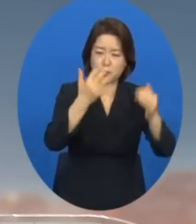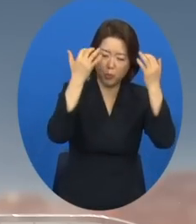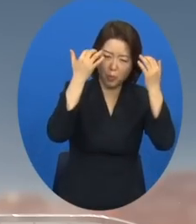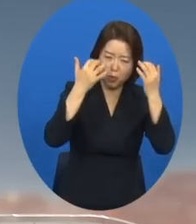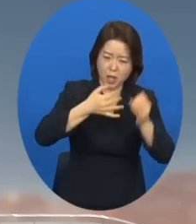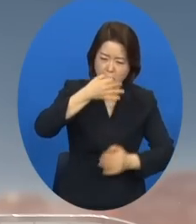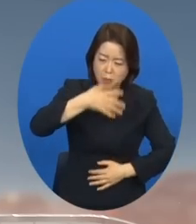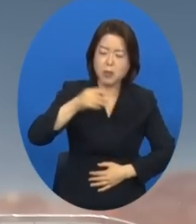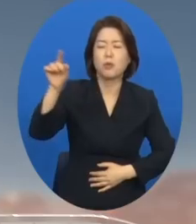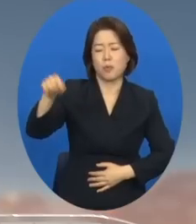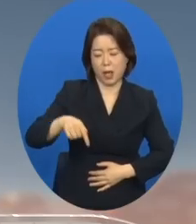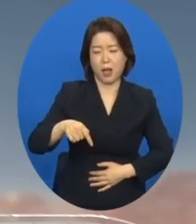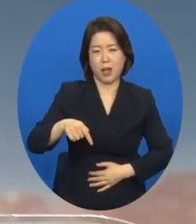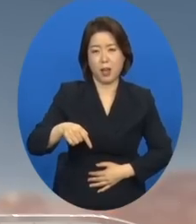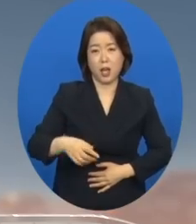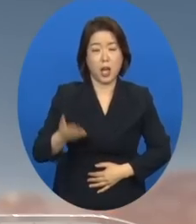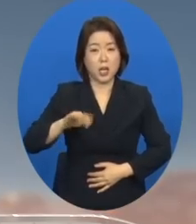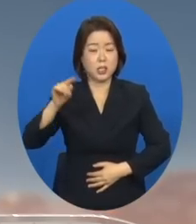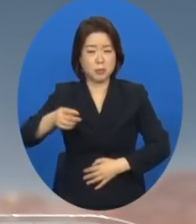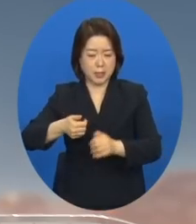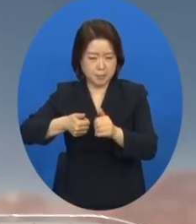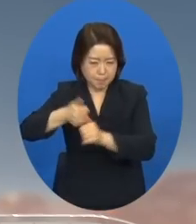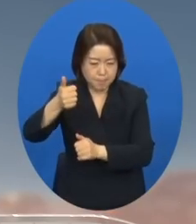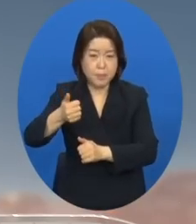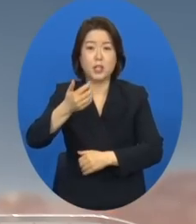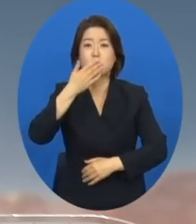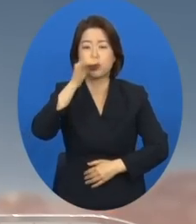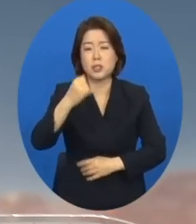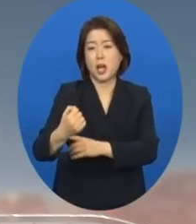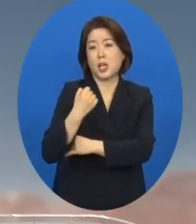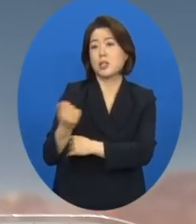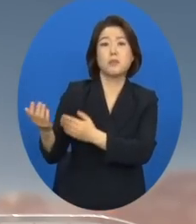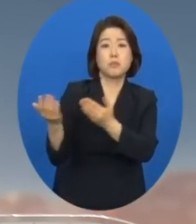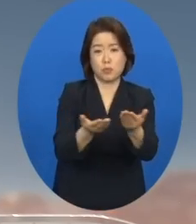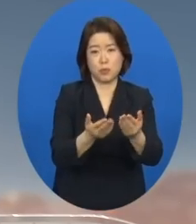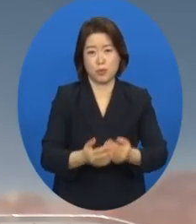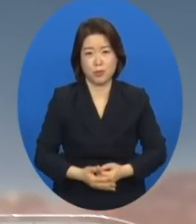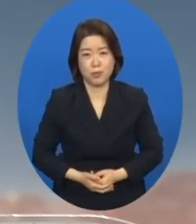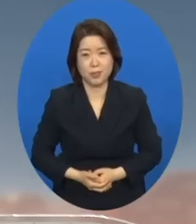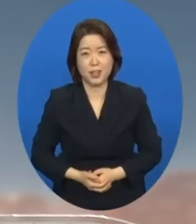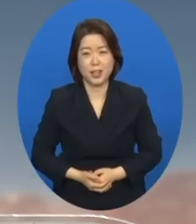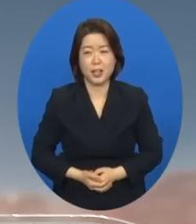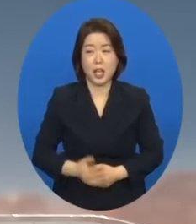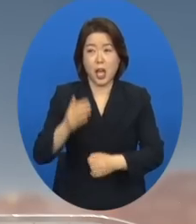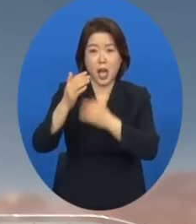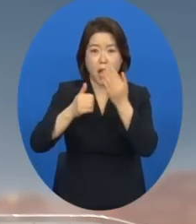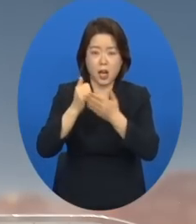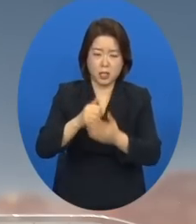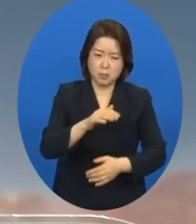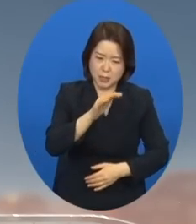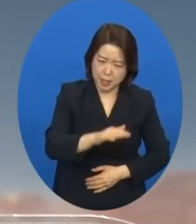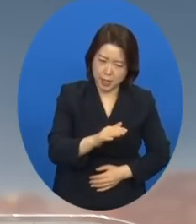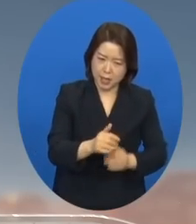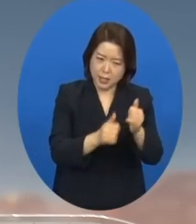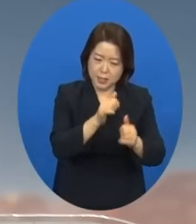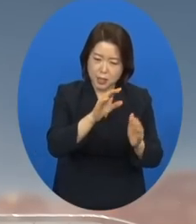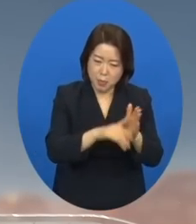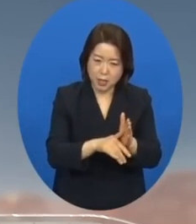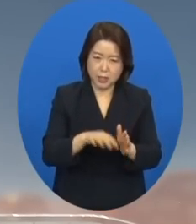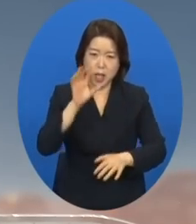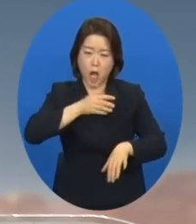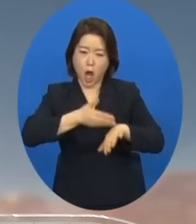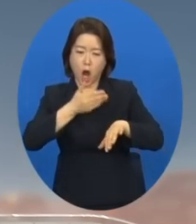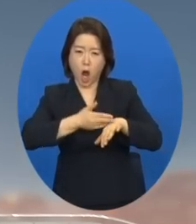다가옵니다 그러나 그것을 이길 수 있도록 주님이 힘을 주시는 것입니다 하나님께서 때로는 낮추실 때 시험하실 때